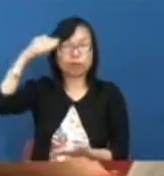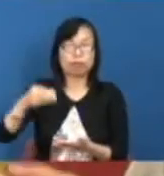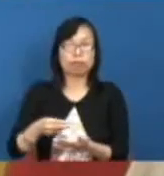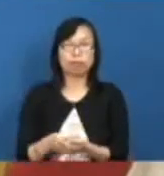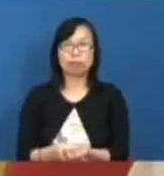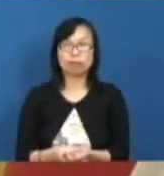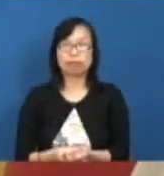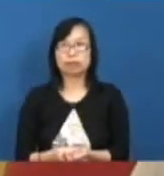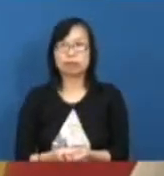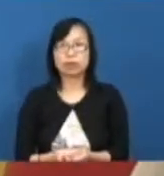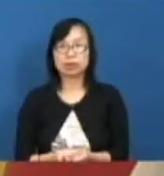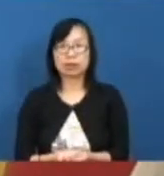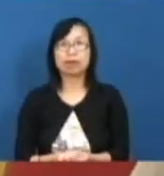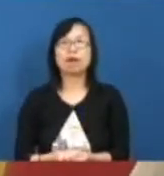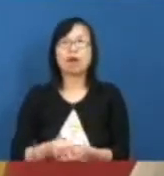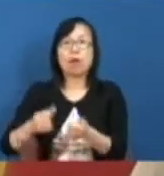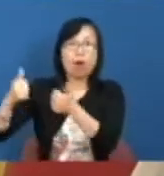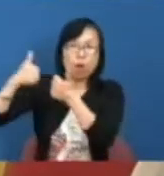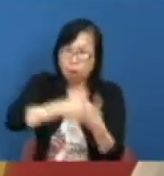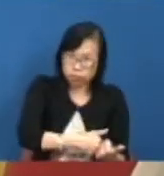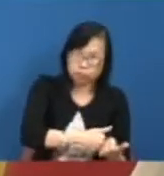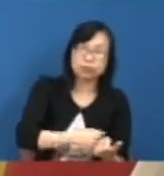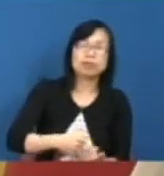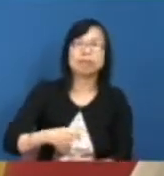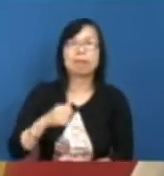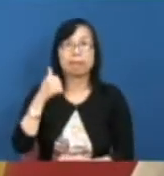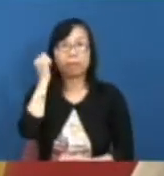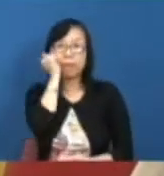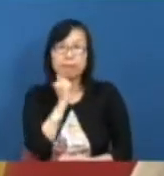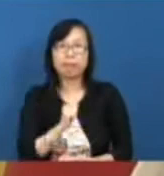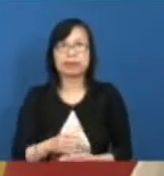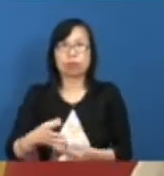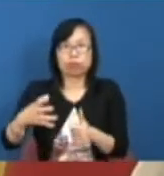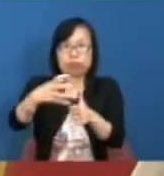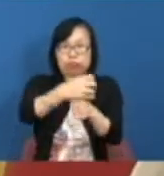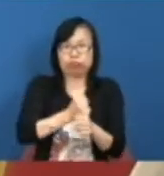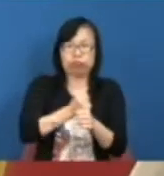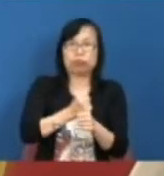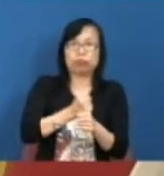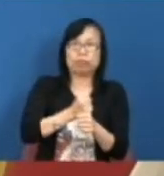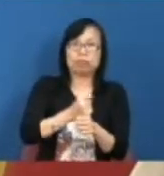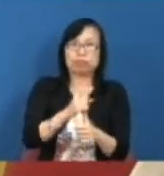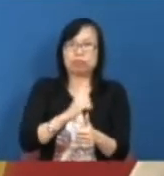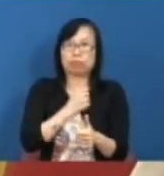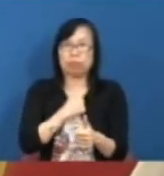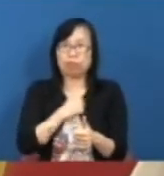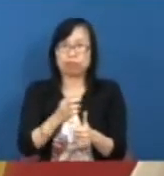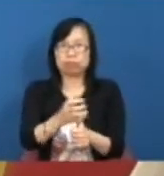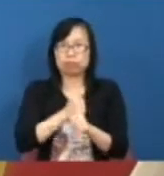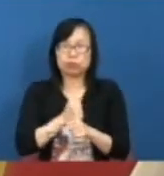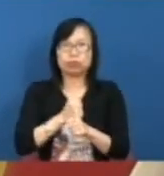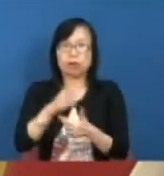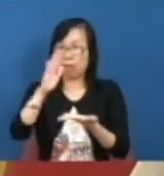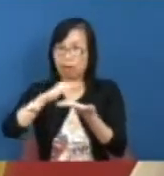擁嗰一伯咧，就係箍住我啦。 係嘛？好清楚啦！